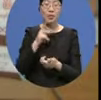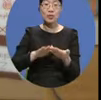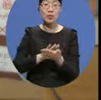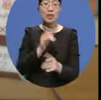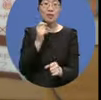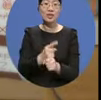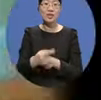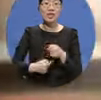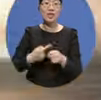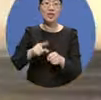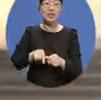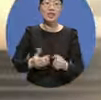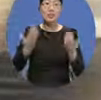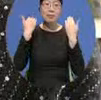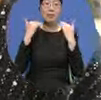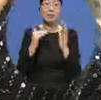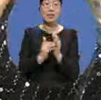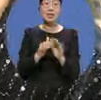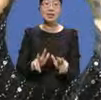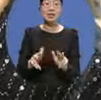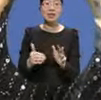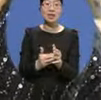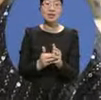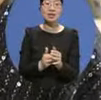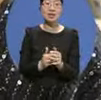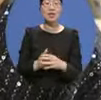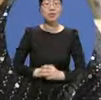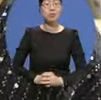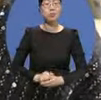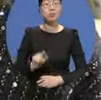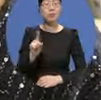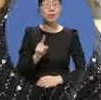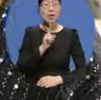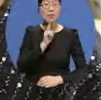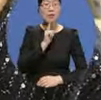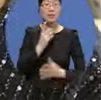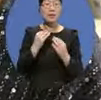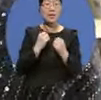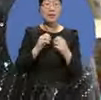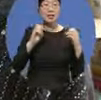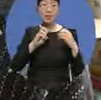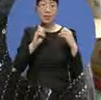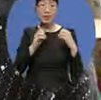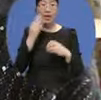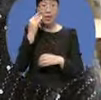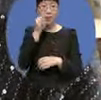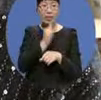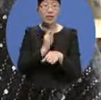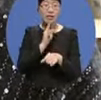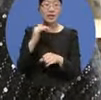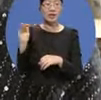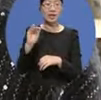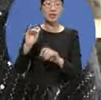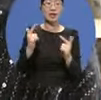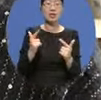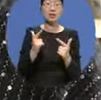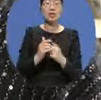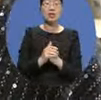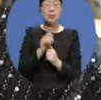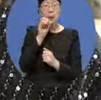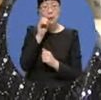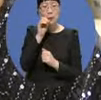지 1년이 훌쩍 넘었다고 하네요. 지금까지는 애들이 이렇게 뭐 말을 막 실라실라고 막 이런 단계는 아니에요. 좀